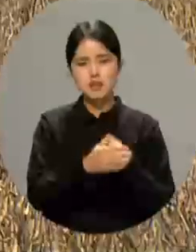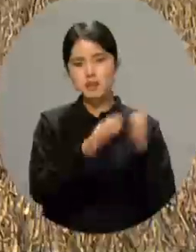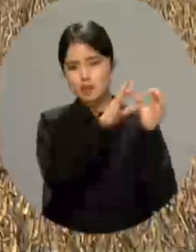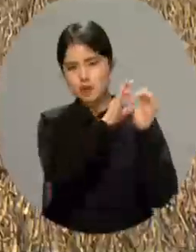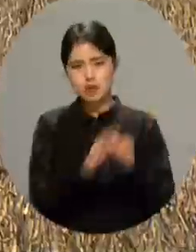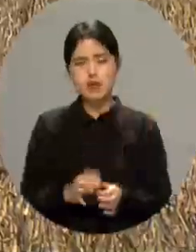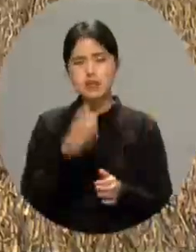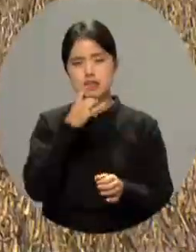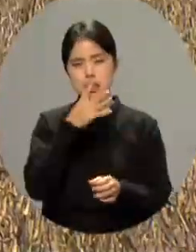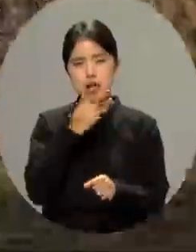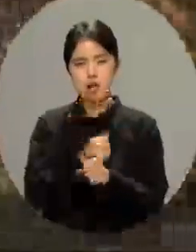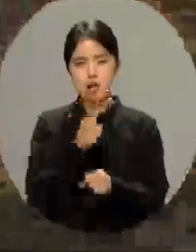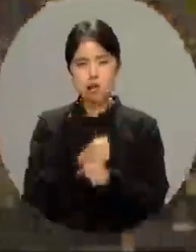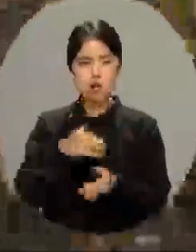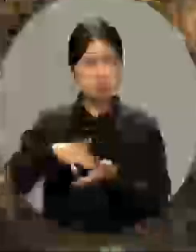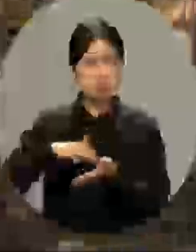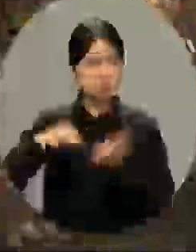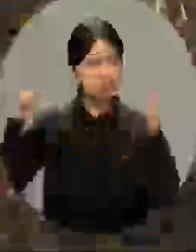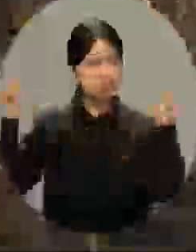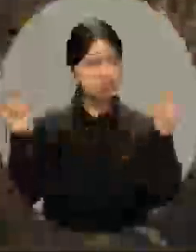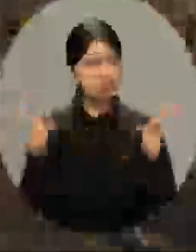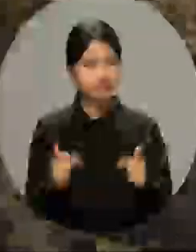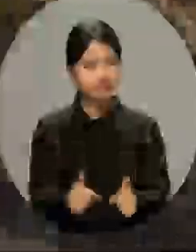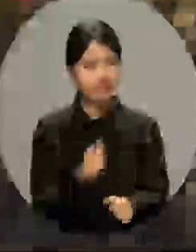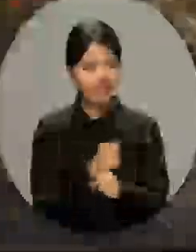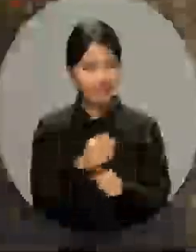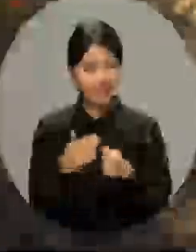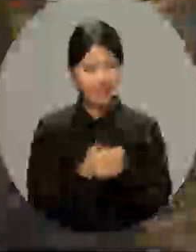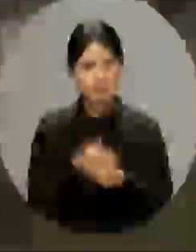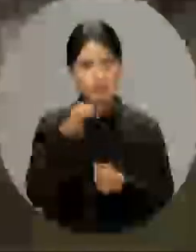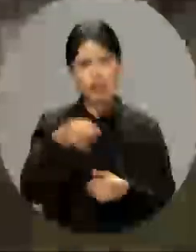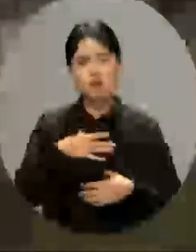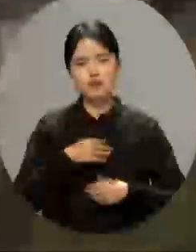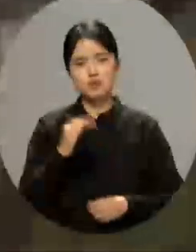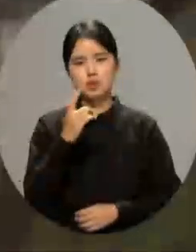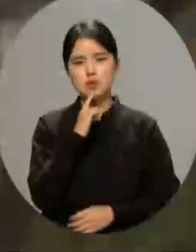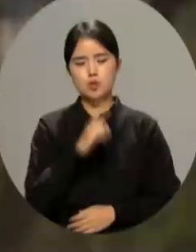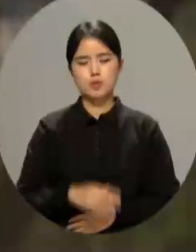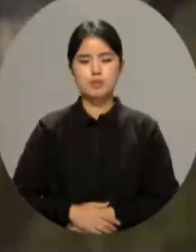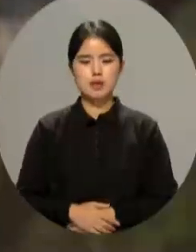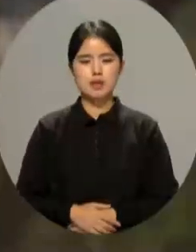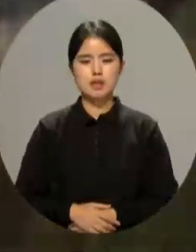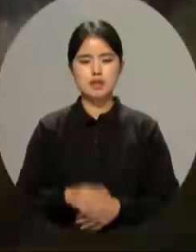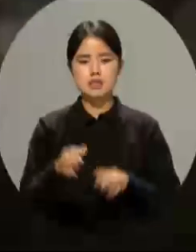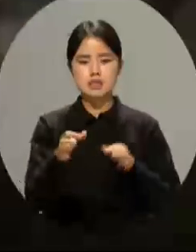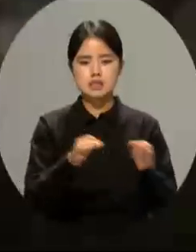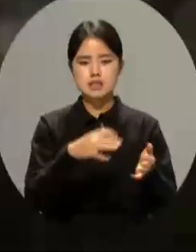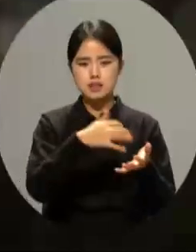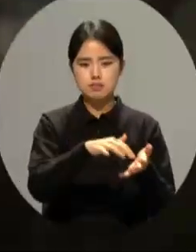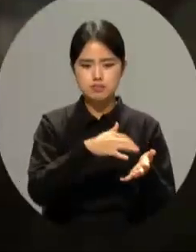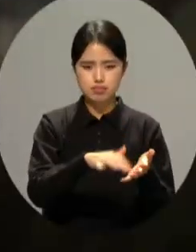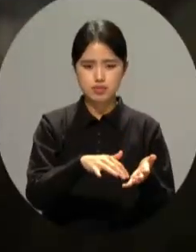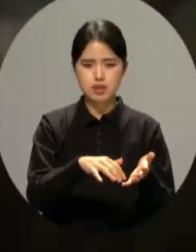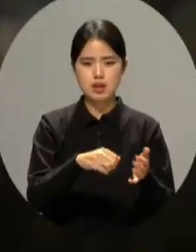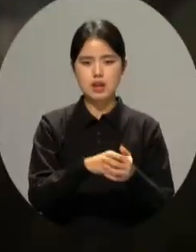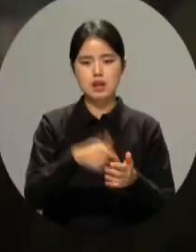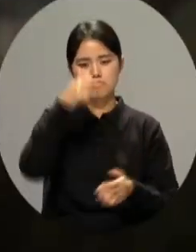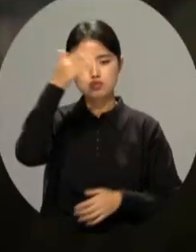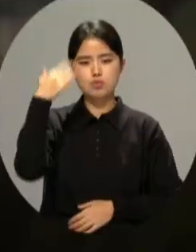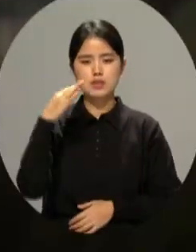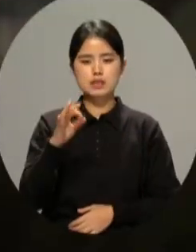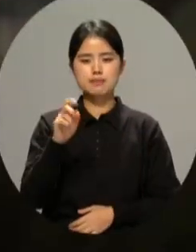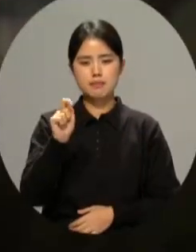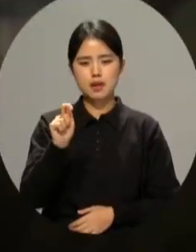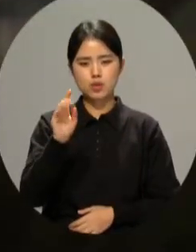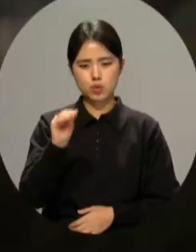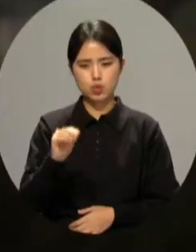공급이 줄어들 것이라는 관측도 쌀값 안정을 돕고 있습니다. 시장 격리 물량 부곡 10만 톤, 신곡 40만 톤 해가지고 도합